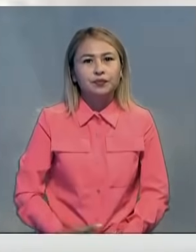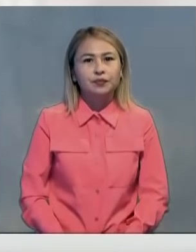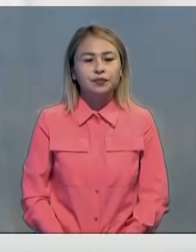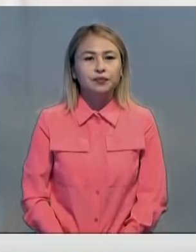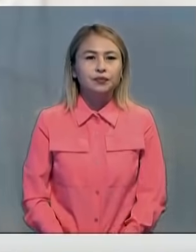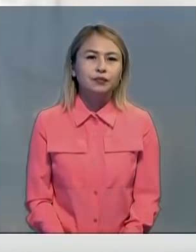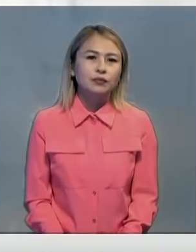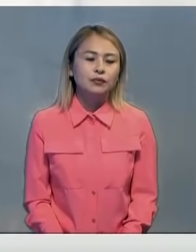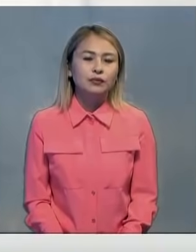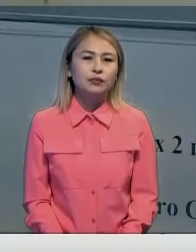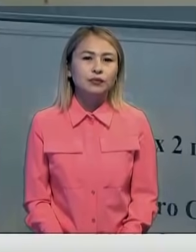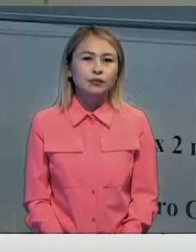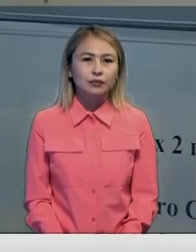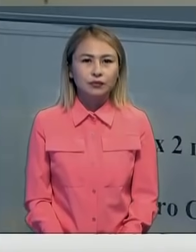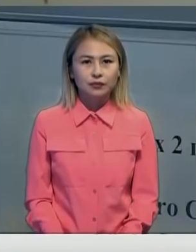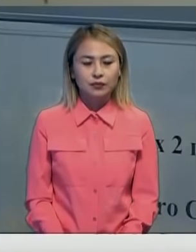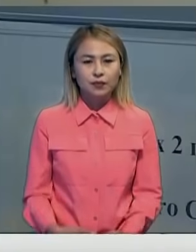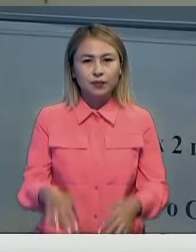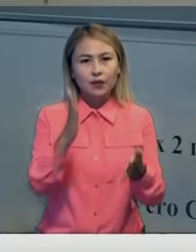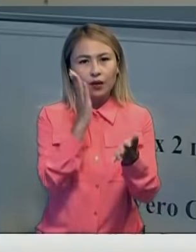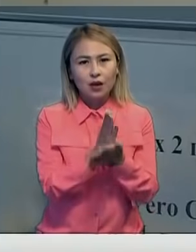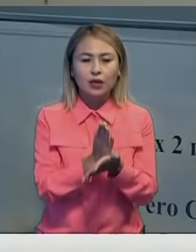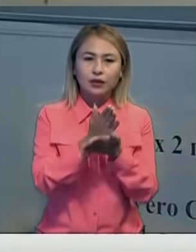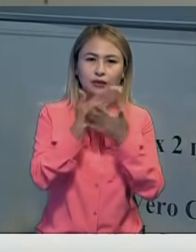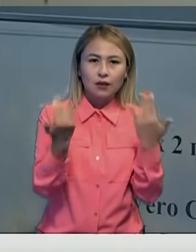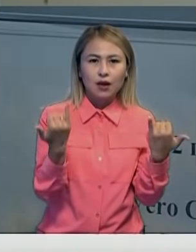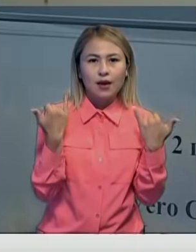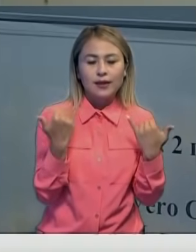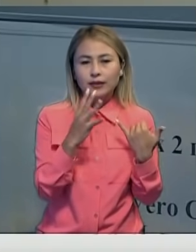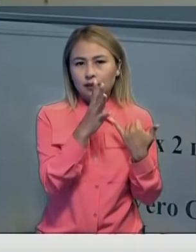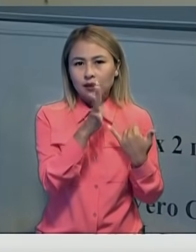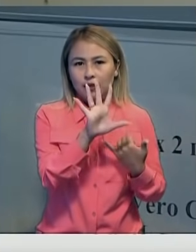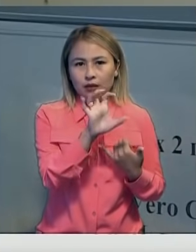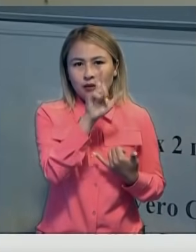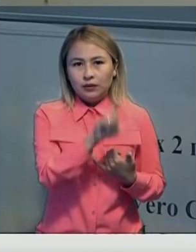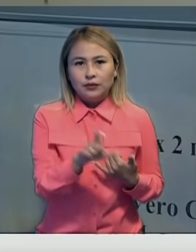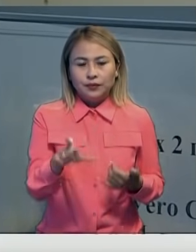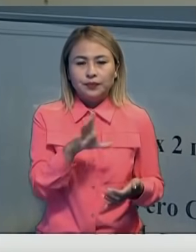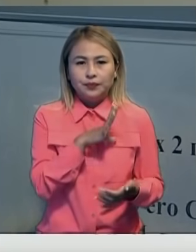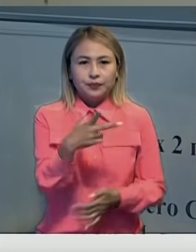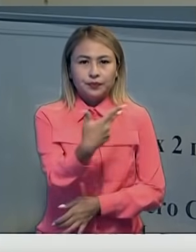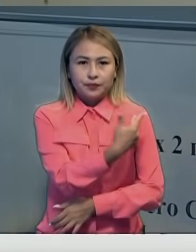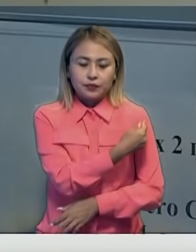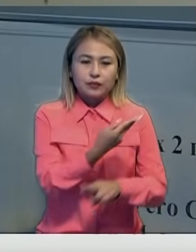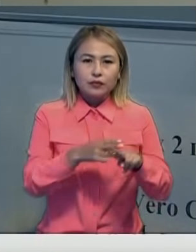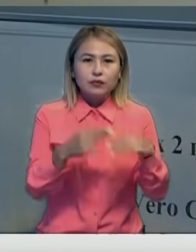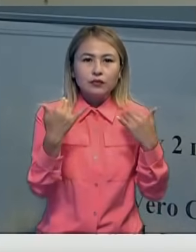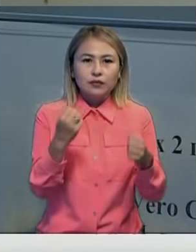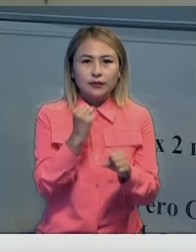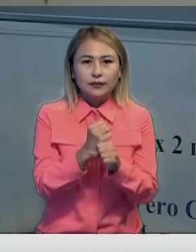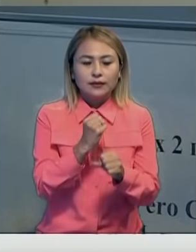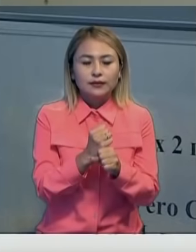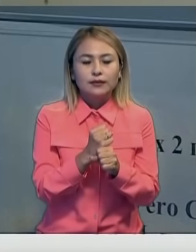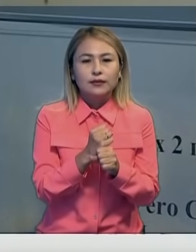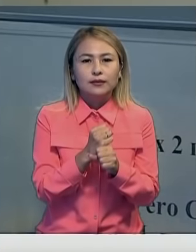бізге. Саны шектеулі бар жоғы, қазіргі уақытта біз 500 адамға ғана алдық. Соны бүгіннен бастап жасап